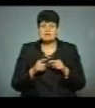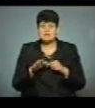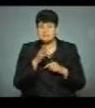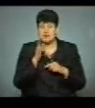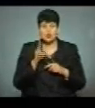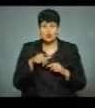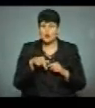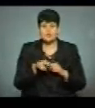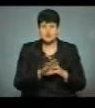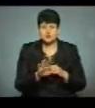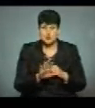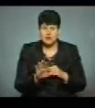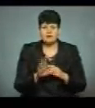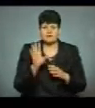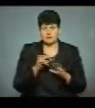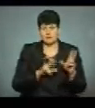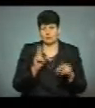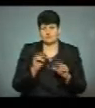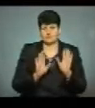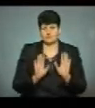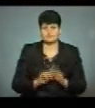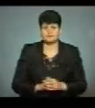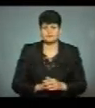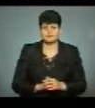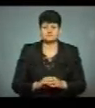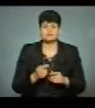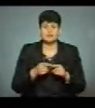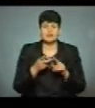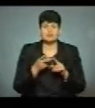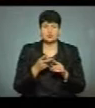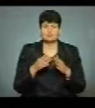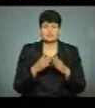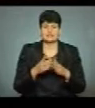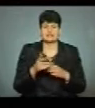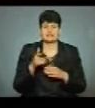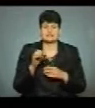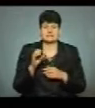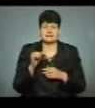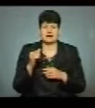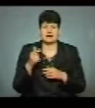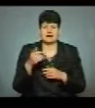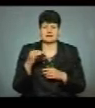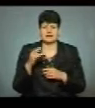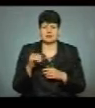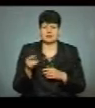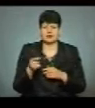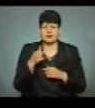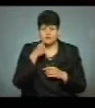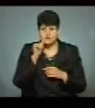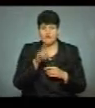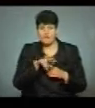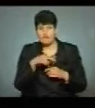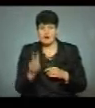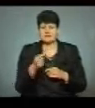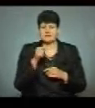не проходив і все обійшлося, на щастя. Це другий будинок на вулиці Гетьмана Сагайдачного в Тернополі. Вчора з нього впав шматок цегли,